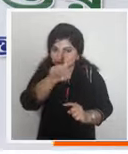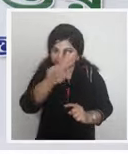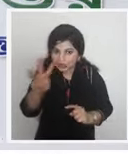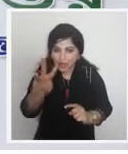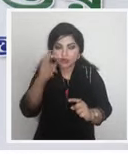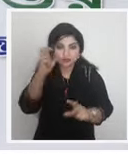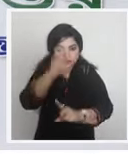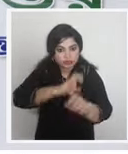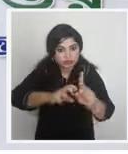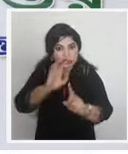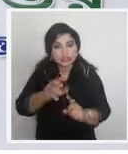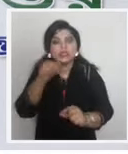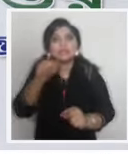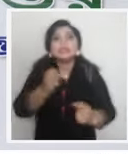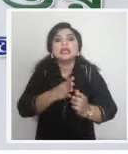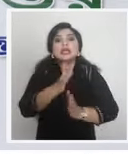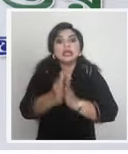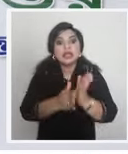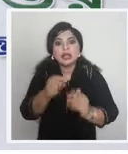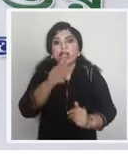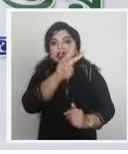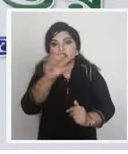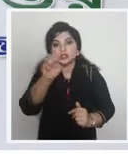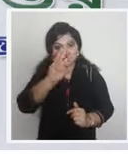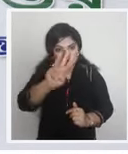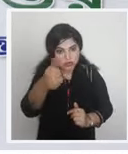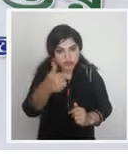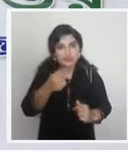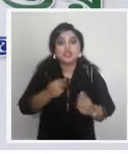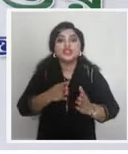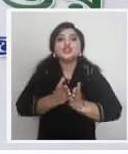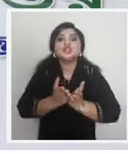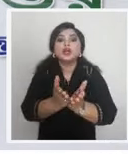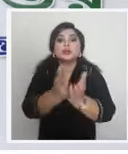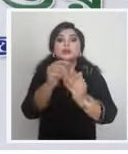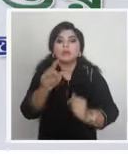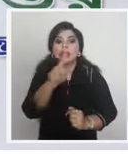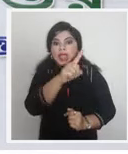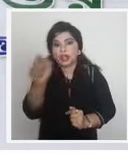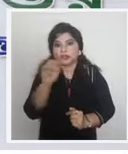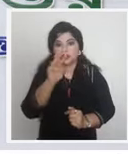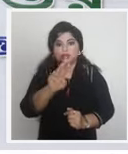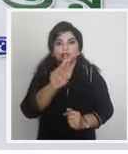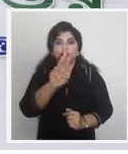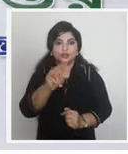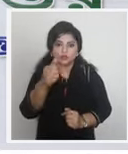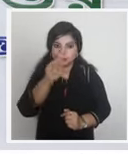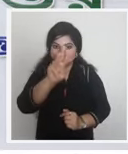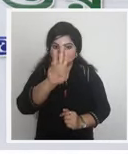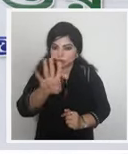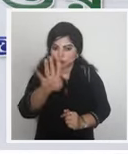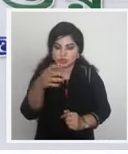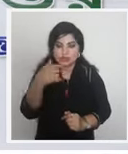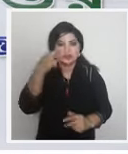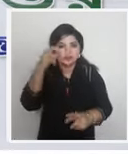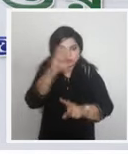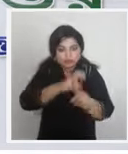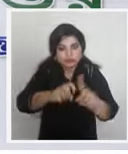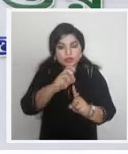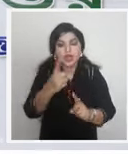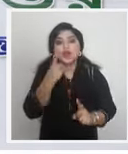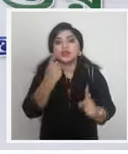স্ক্রিনিং কার্যক্রম, বিমানবন্দরে 24 ঘন্টায় স্ক্রিনিং হয়েছেন 513 জন, স্থলবন্দরে 337 জন,